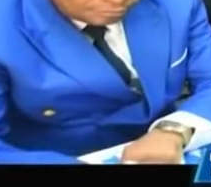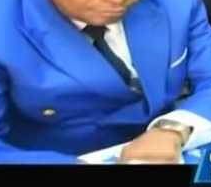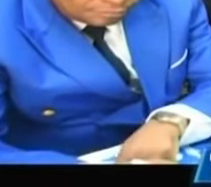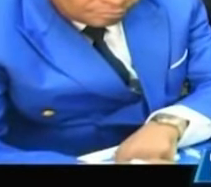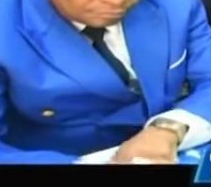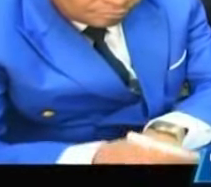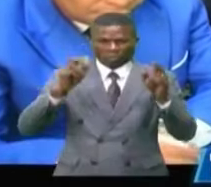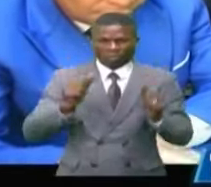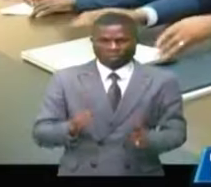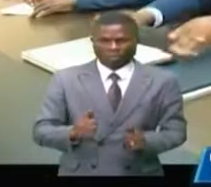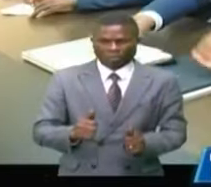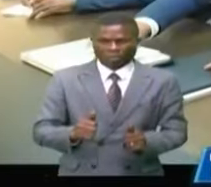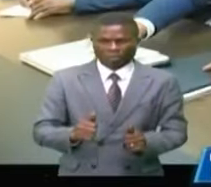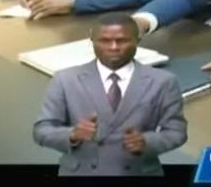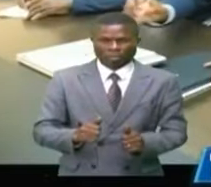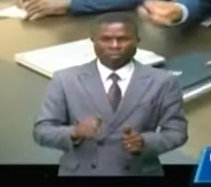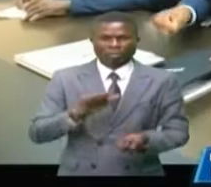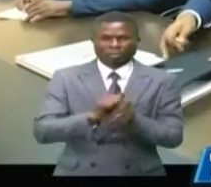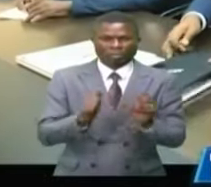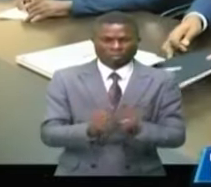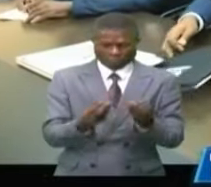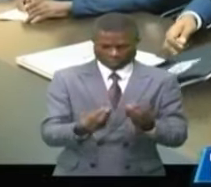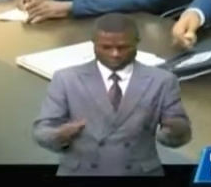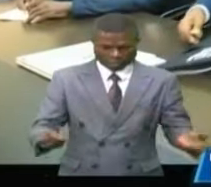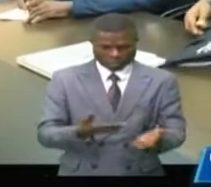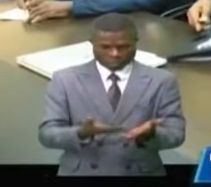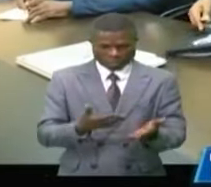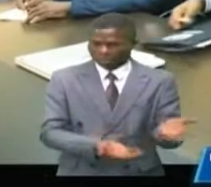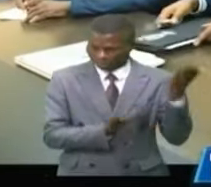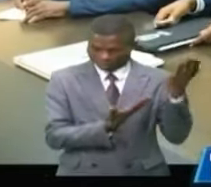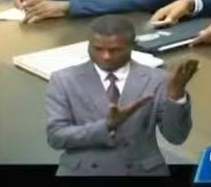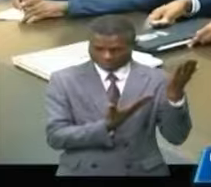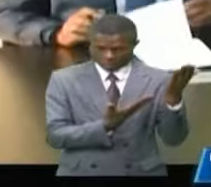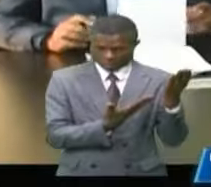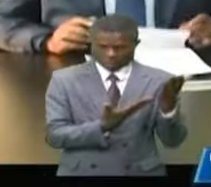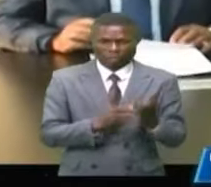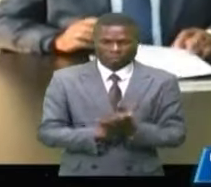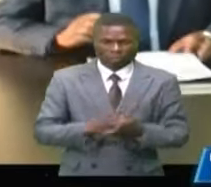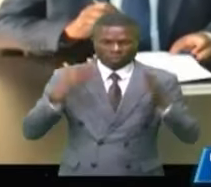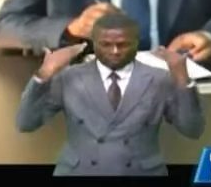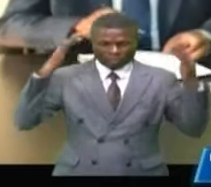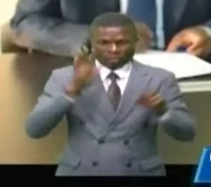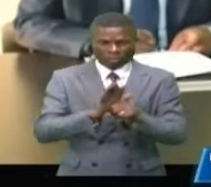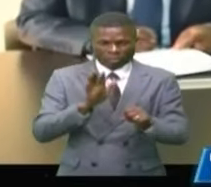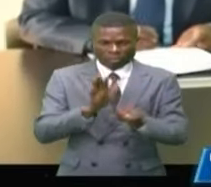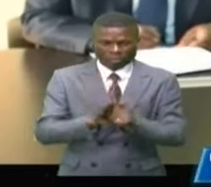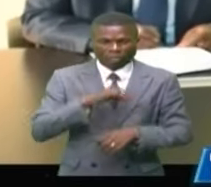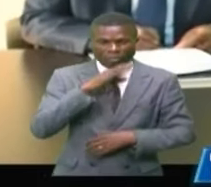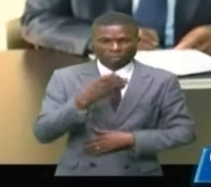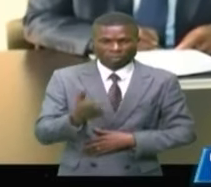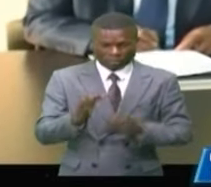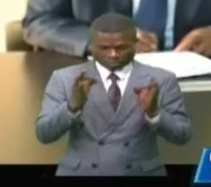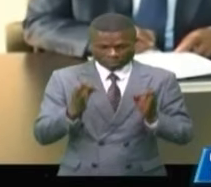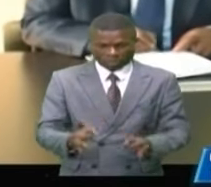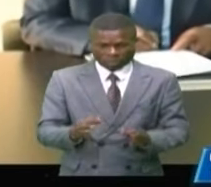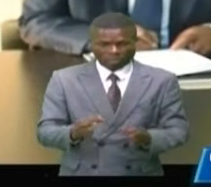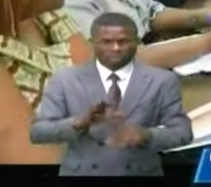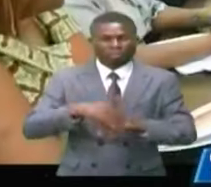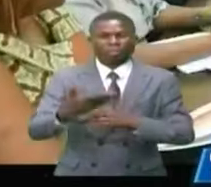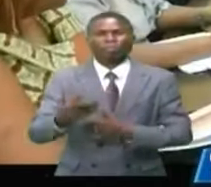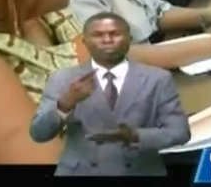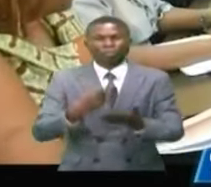succès franc et éclatant. Autant ces résultats pertinents ont fait couler beaucoup d'encre et des salives. Mais qu'en est-il